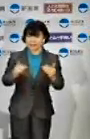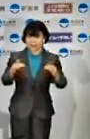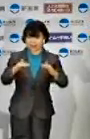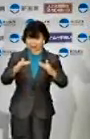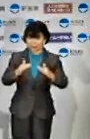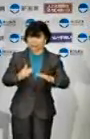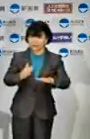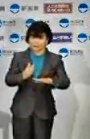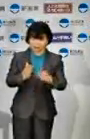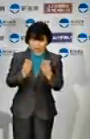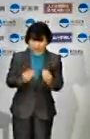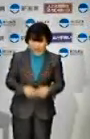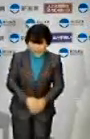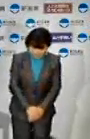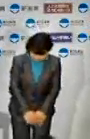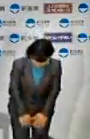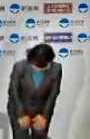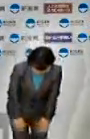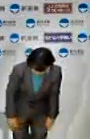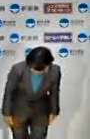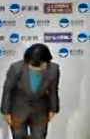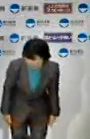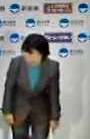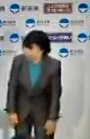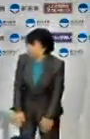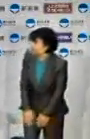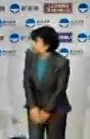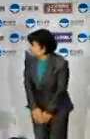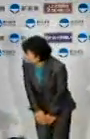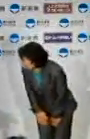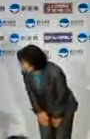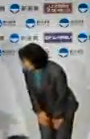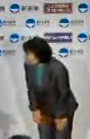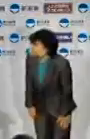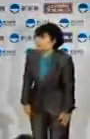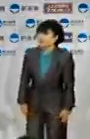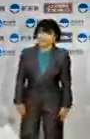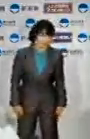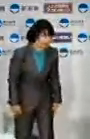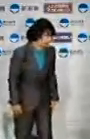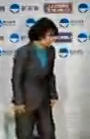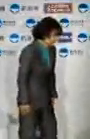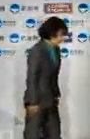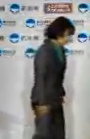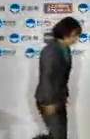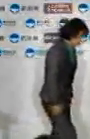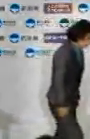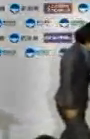はい、ありがとうございました。どうもありがとうございました。